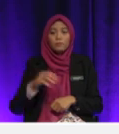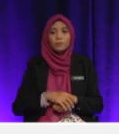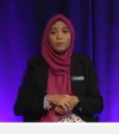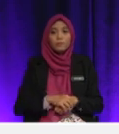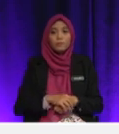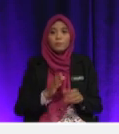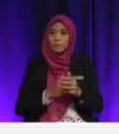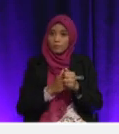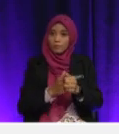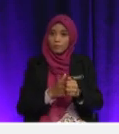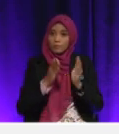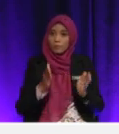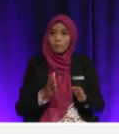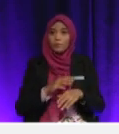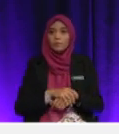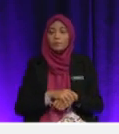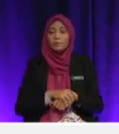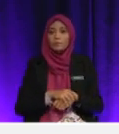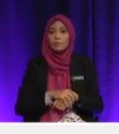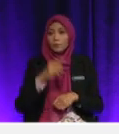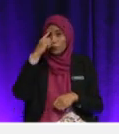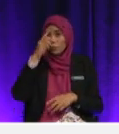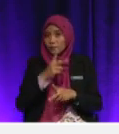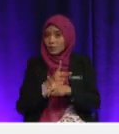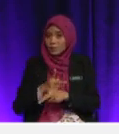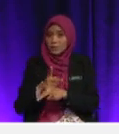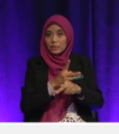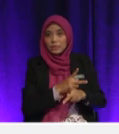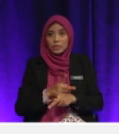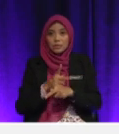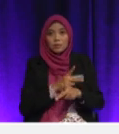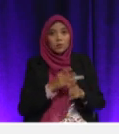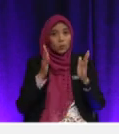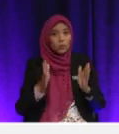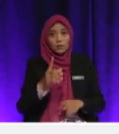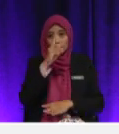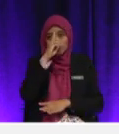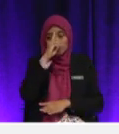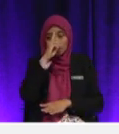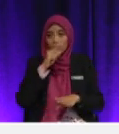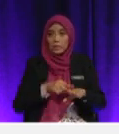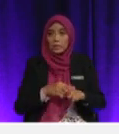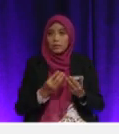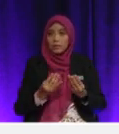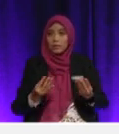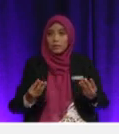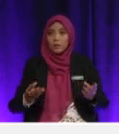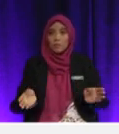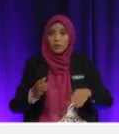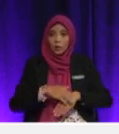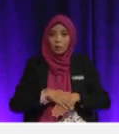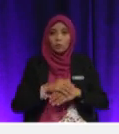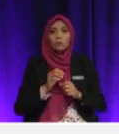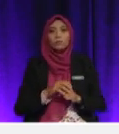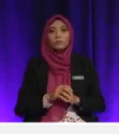dan KL dewasa perjuangannya adalah untuk menjaga kepentingan orang India di Tanah Melayu dan memperjuangkan kemajuan